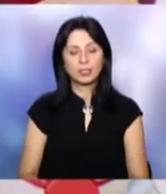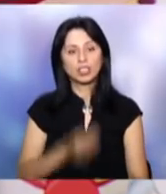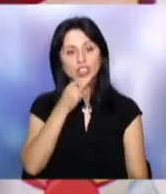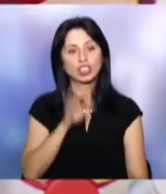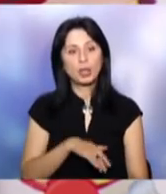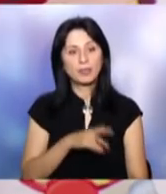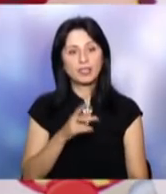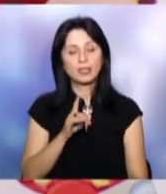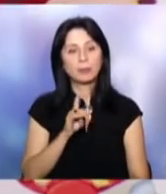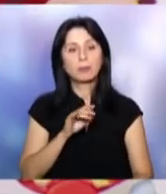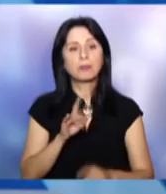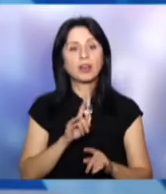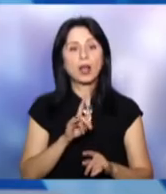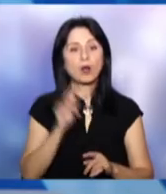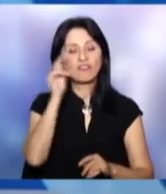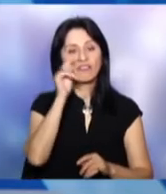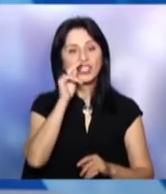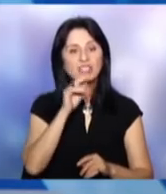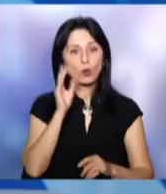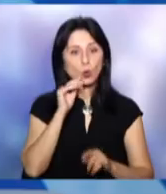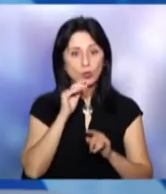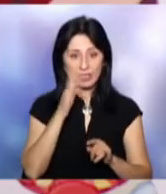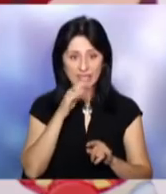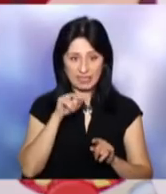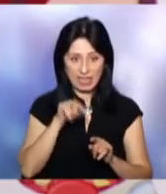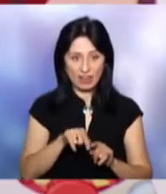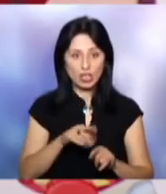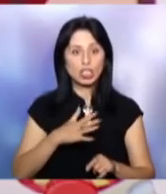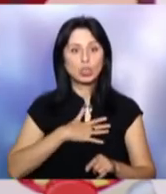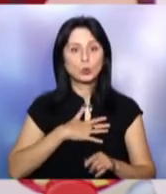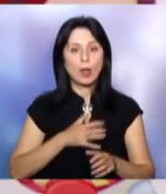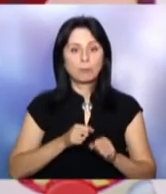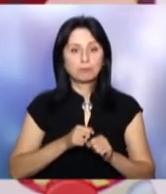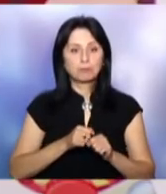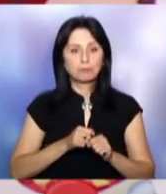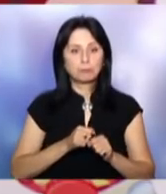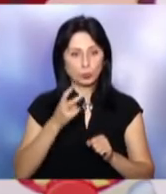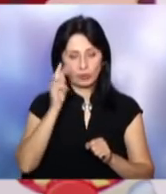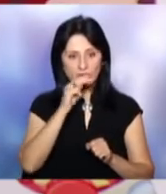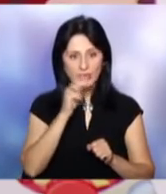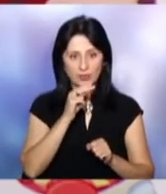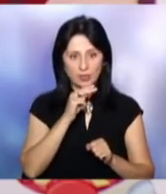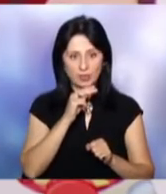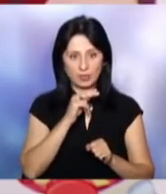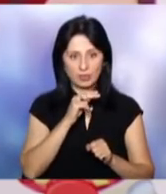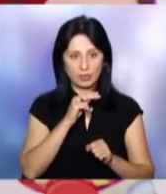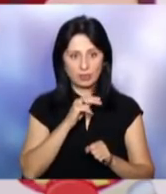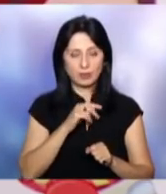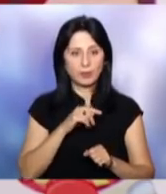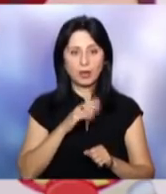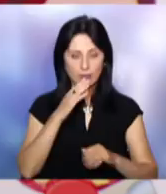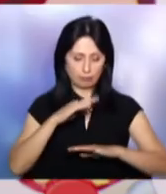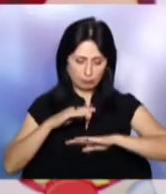შემდეგი საფეხურად შეიძლება იყოს, ვისწავლოთ მაშინ, როდესაც წყალში ვარ, სუნთქვის შეკავება. ანუ არა ღრმად